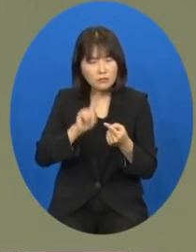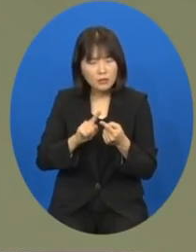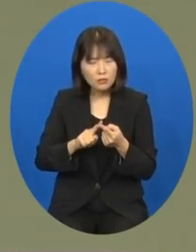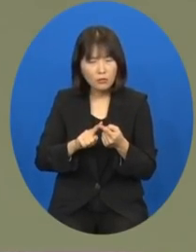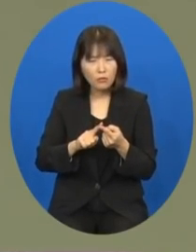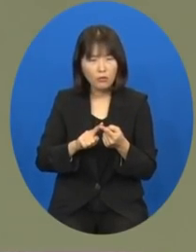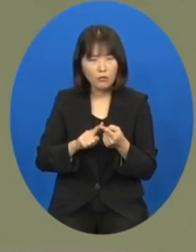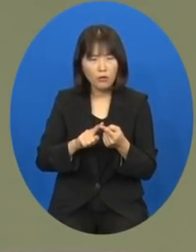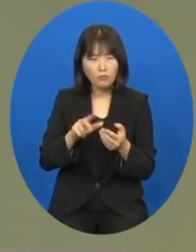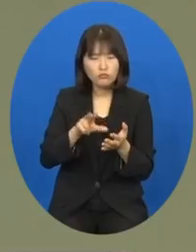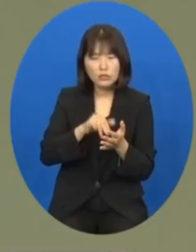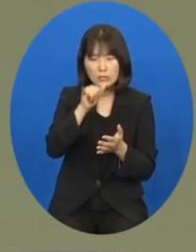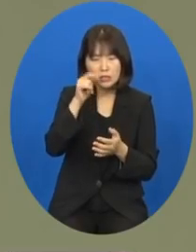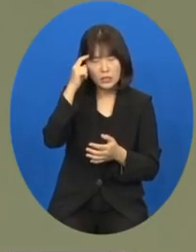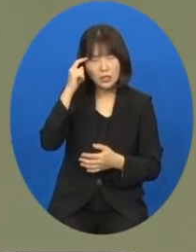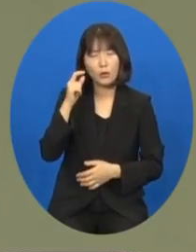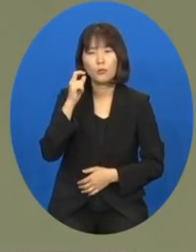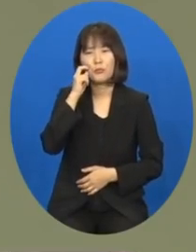거야